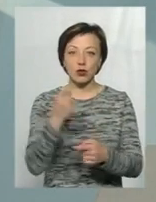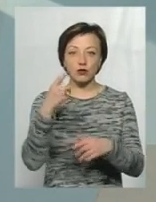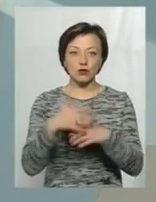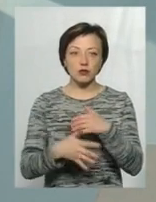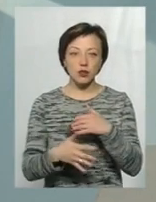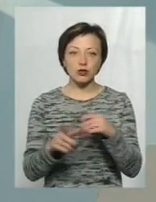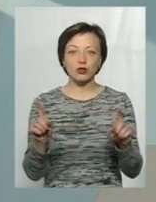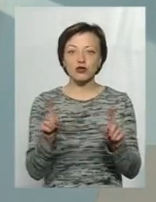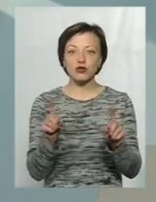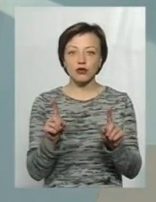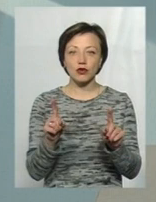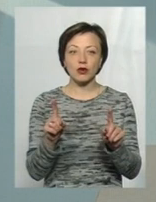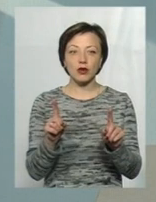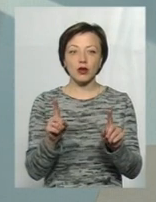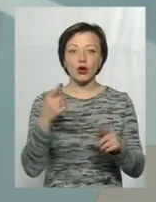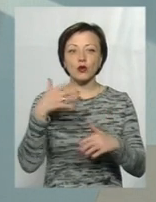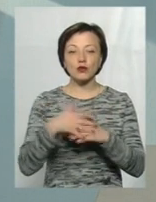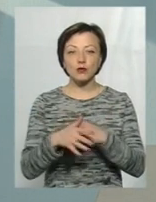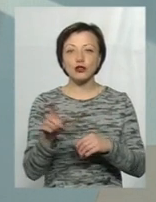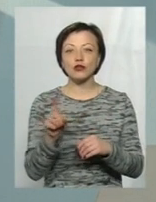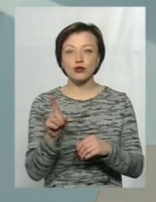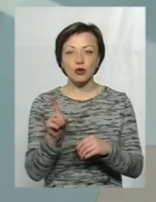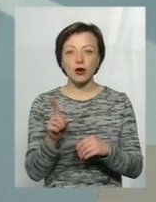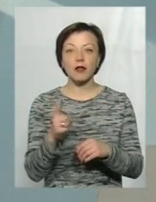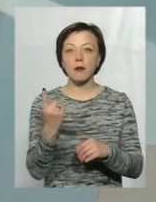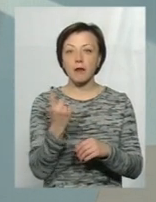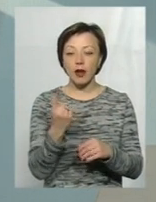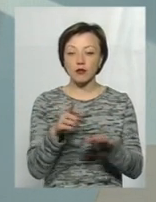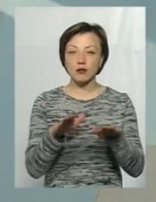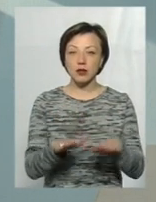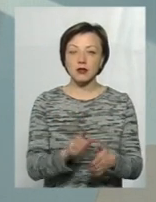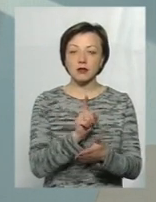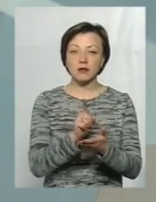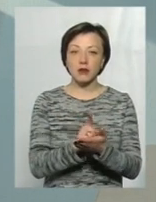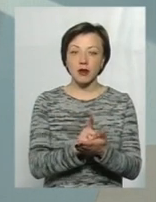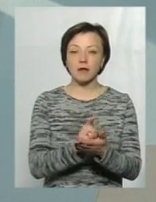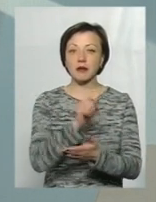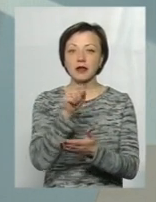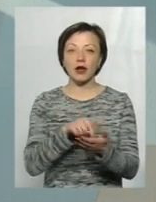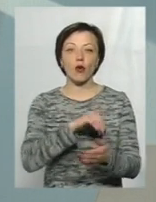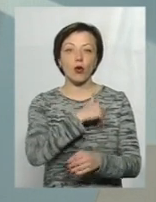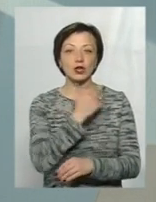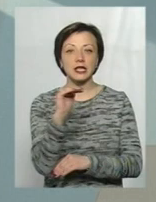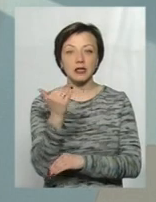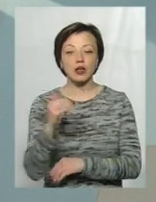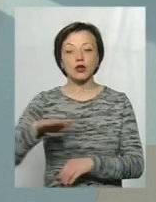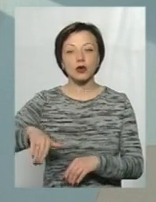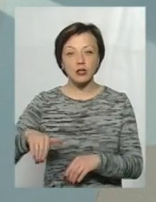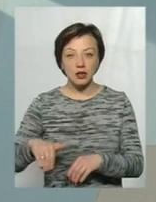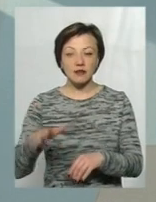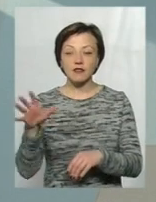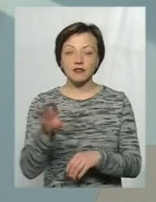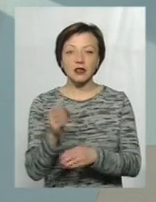переоцінка цінностей відбувається пізніше, коли розуміють, що на першому плані все-таки стає питання, що хочеться дитини, і тоді вже те